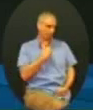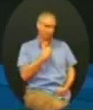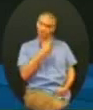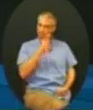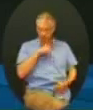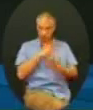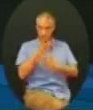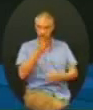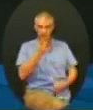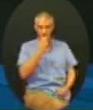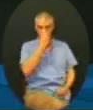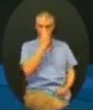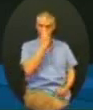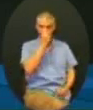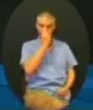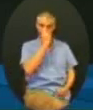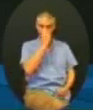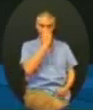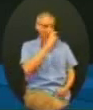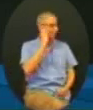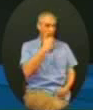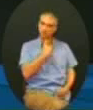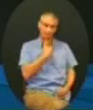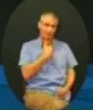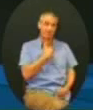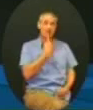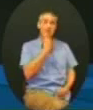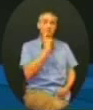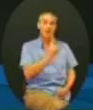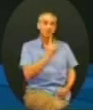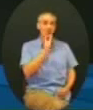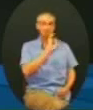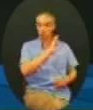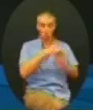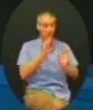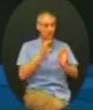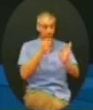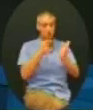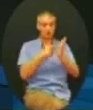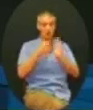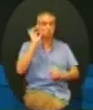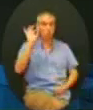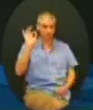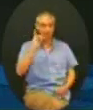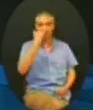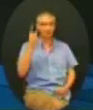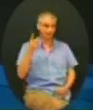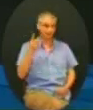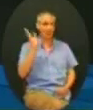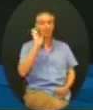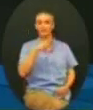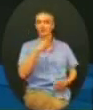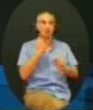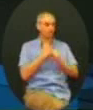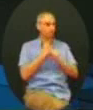מהלך שהוא מוסרי בעיניך. ניר, אתה מצטט את דעת המסרים. אתה לא הקשבת לי. אני אמרתי שלמרות שכל הדחיות הן בגלל הבוס שלך וזהבה, ולמרות